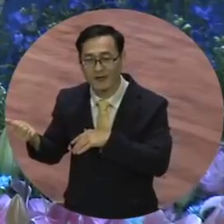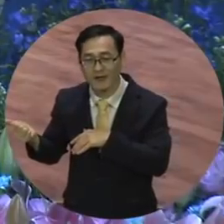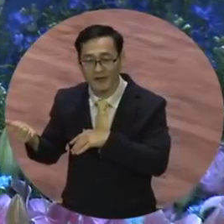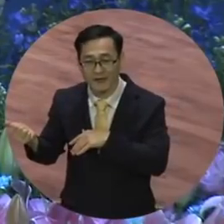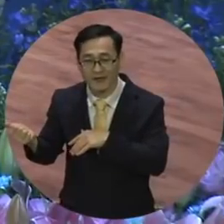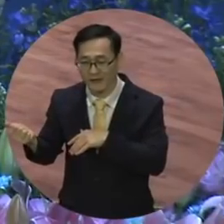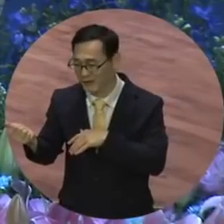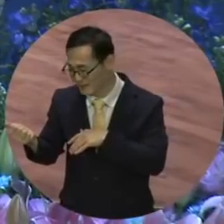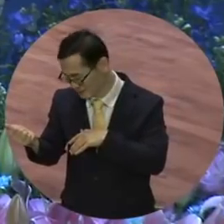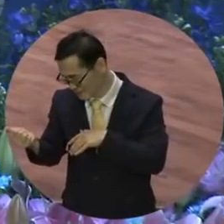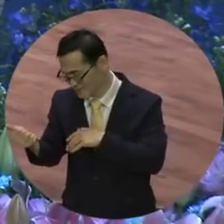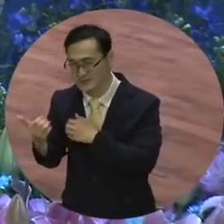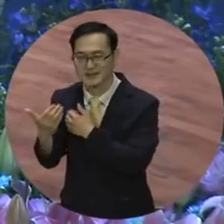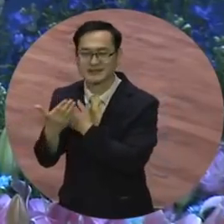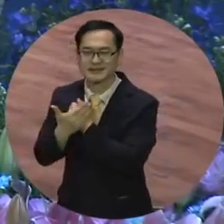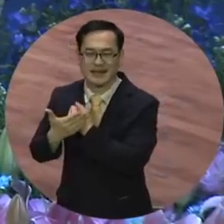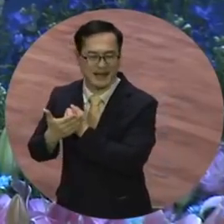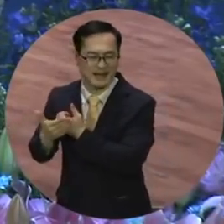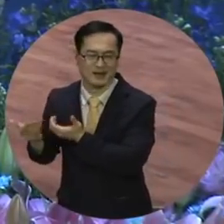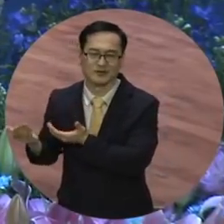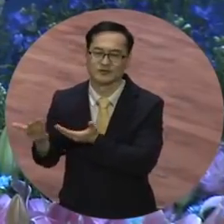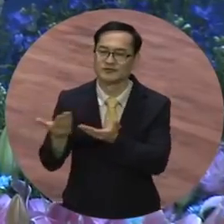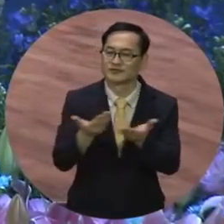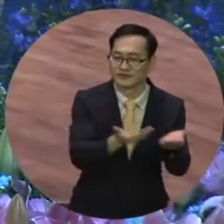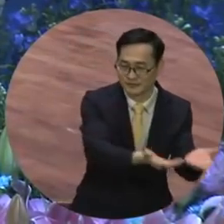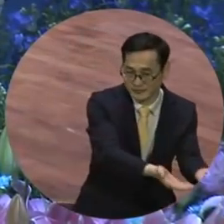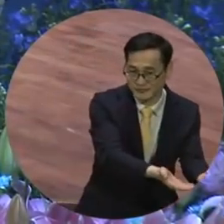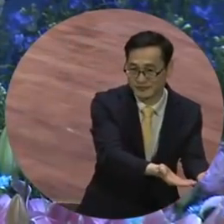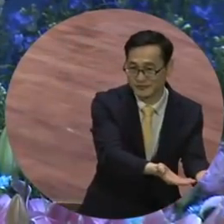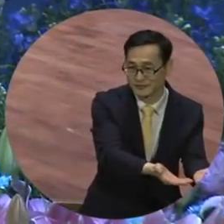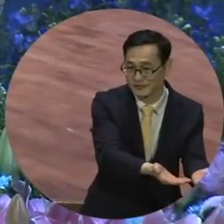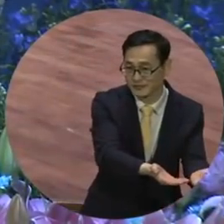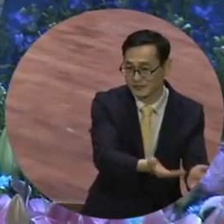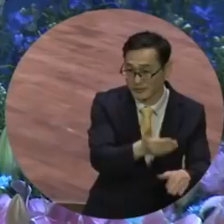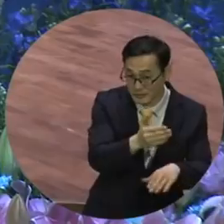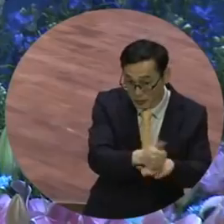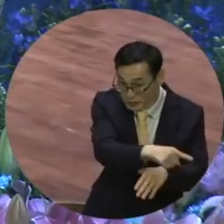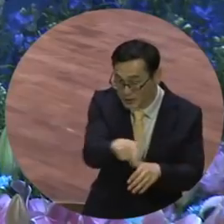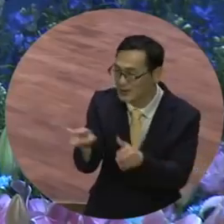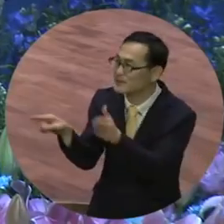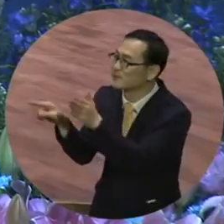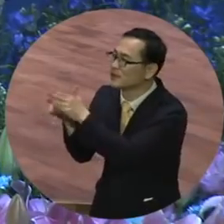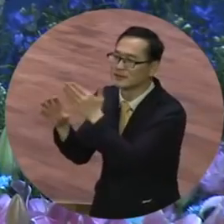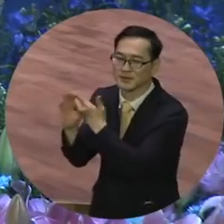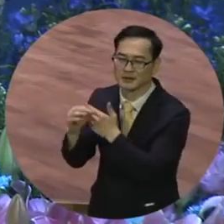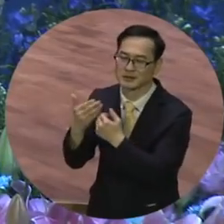의롭게 그 사실을 믿음으로 의롭게 되는 거냐? 믿었더니 의롭게 된 거요.